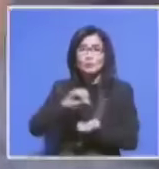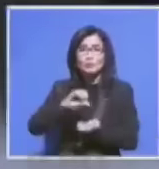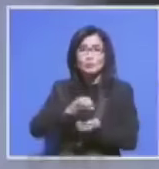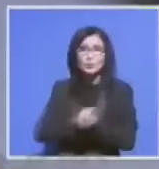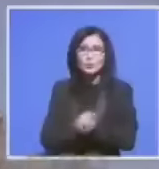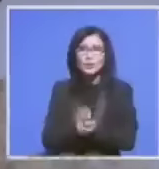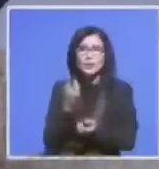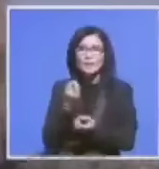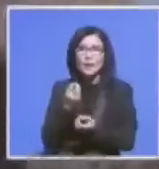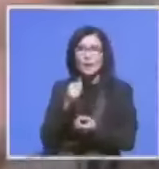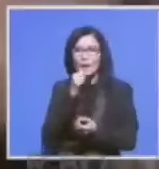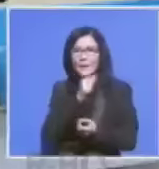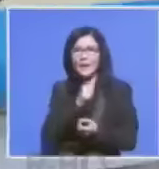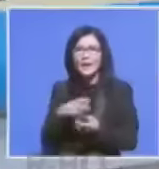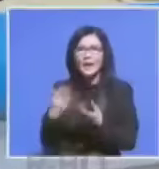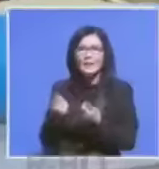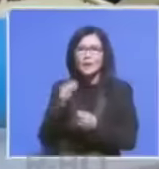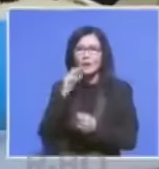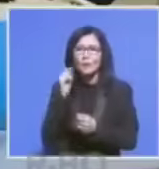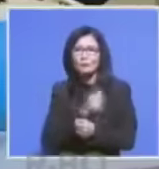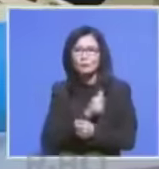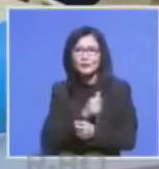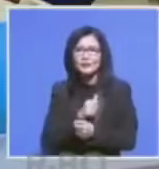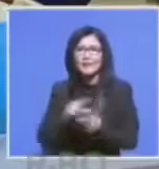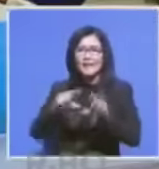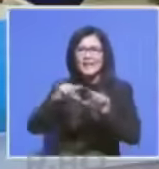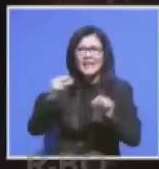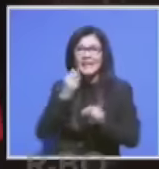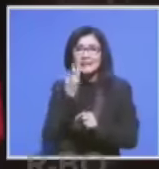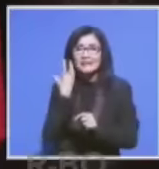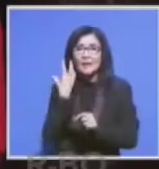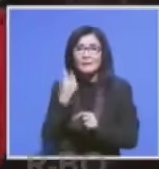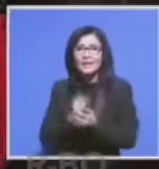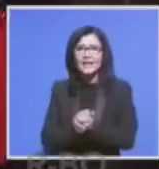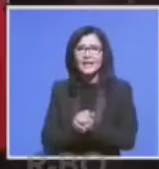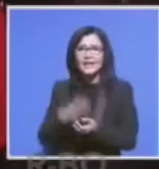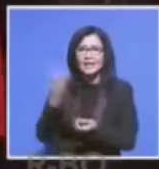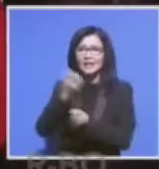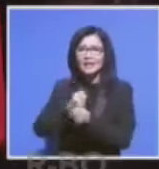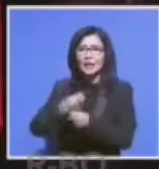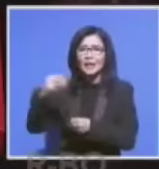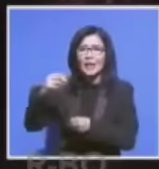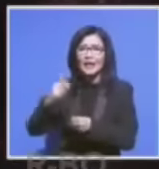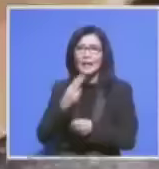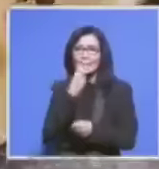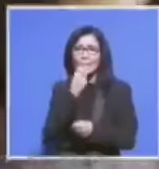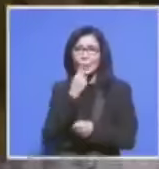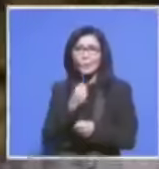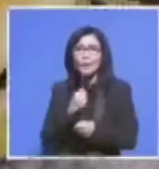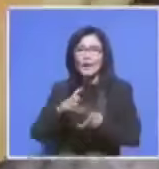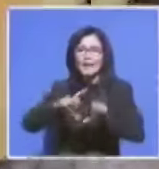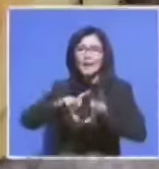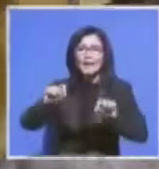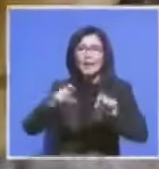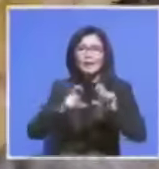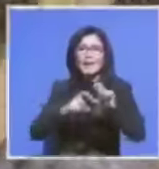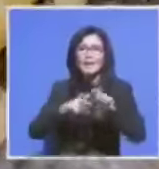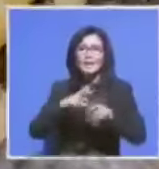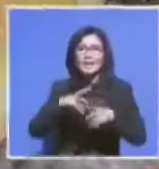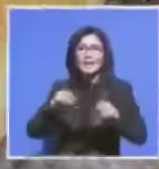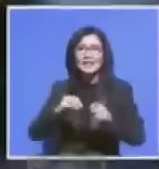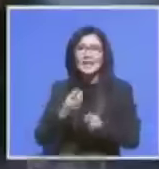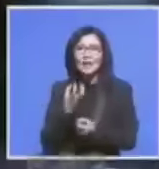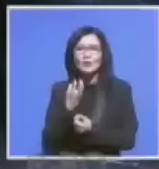bawang merah, bawang putih, cabai rawit, jahe dan serai, garam, gula, tak lupa juga ya daun salam dan daun jeruk